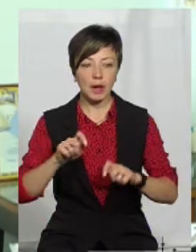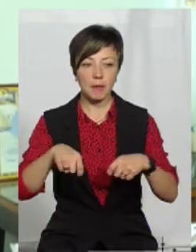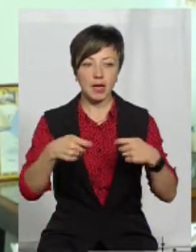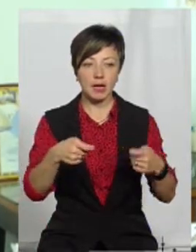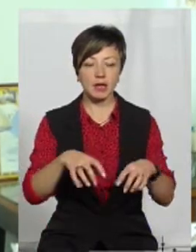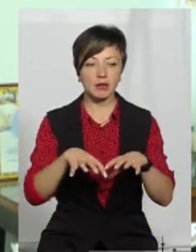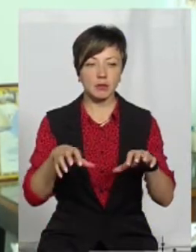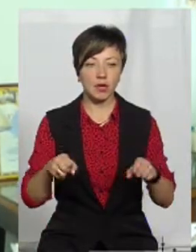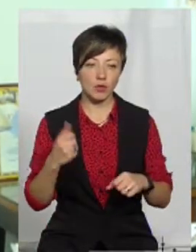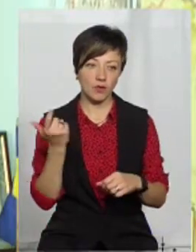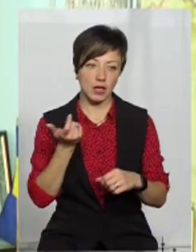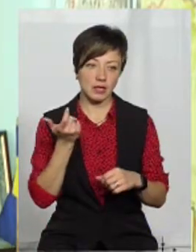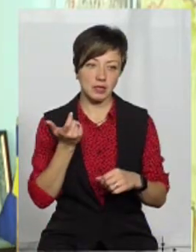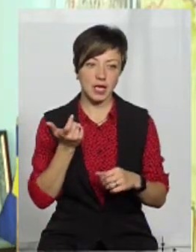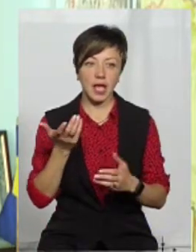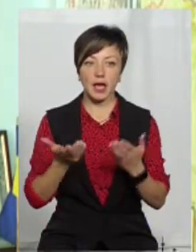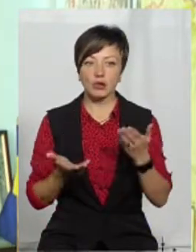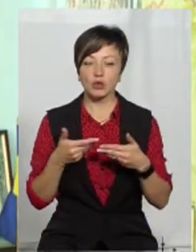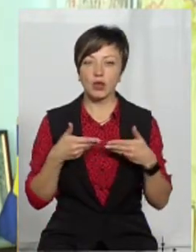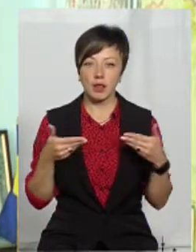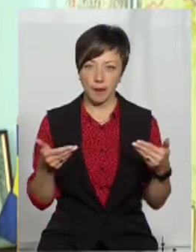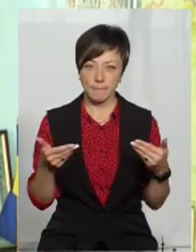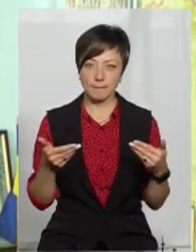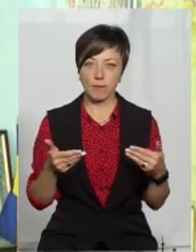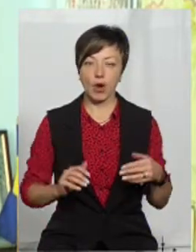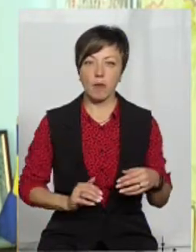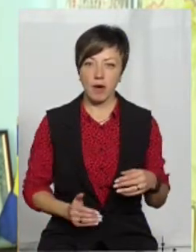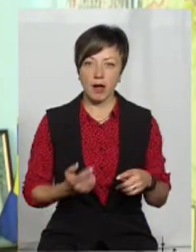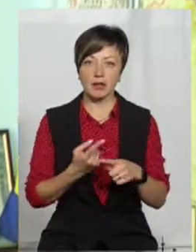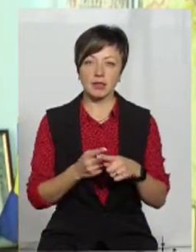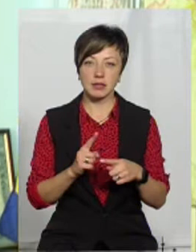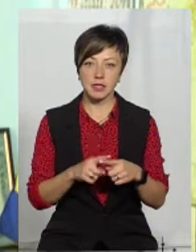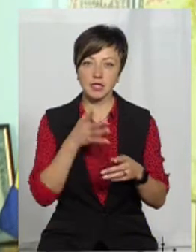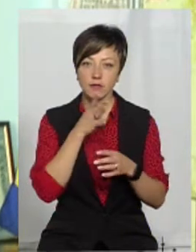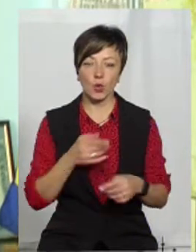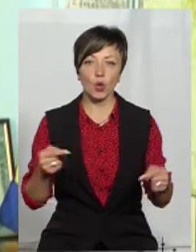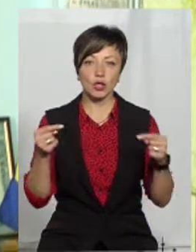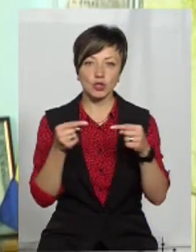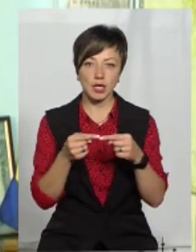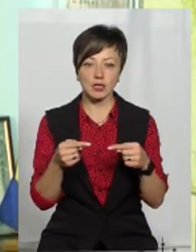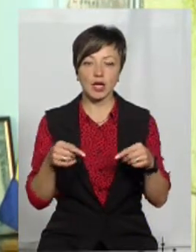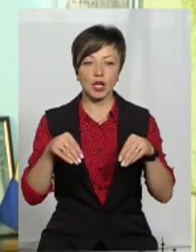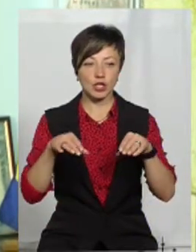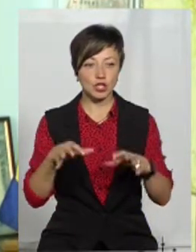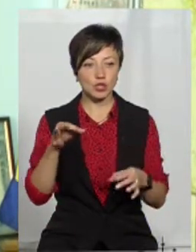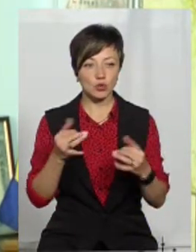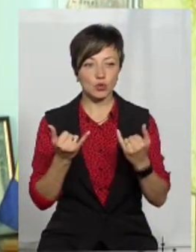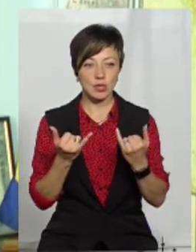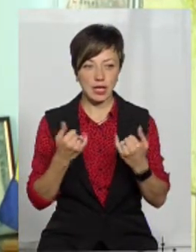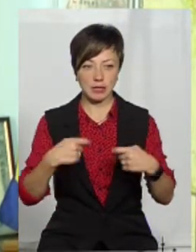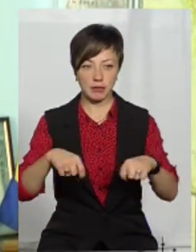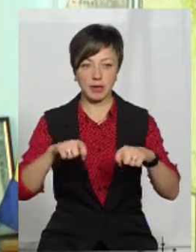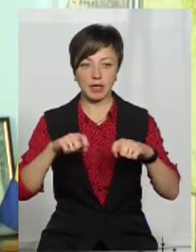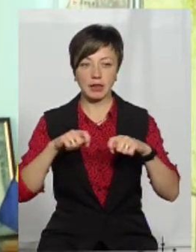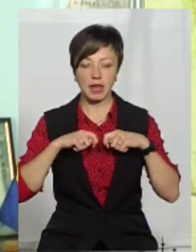в комунальну власність. Якщо нам то компанія, дана компанія своєчасно, згідно рішення суду, зараз передасть майно, то